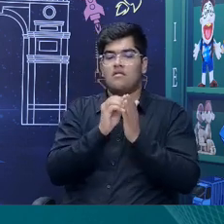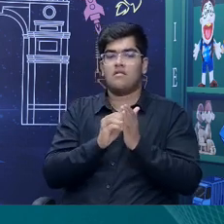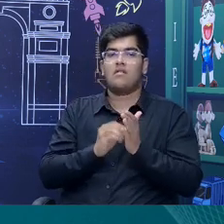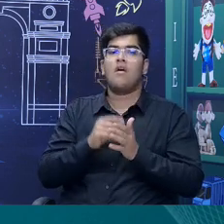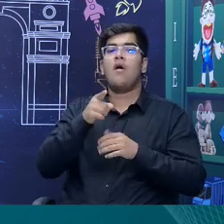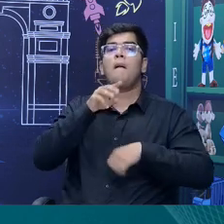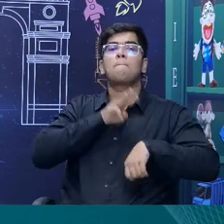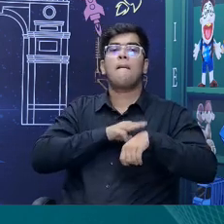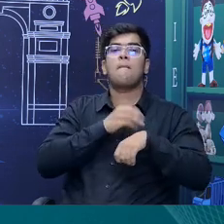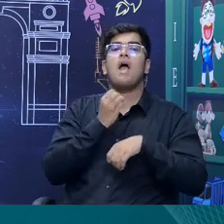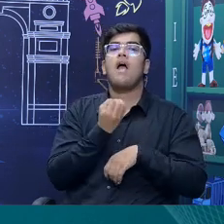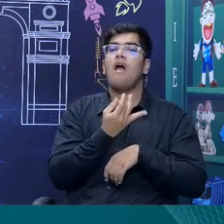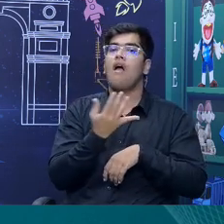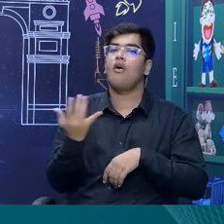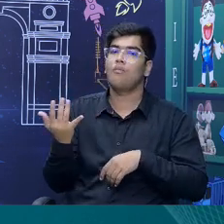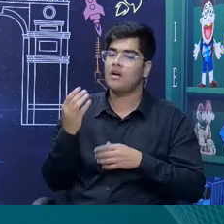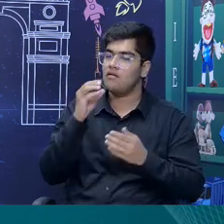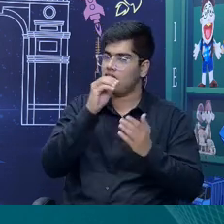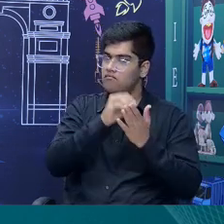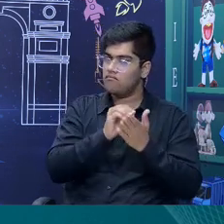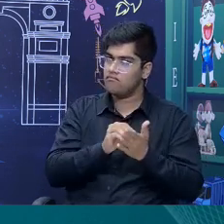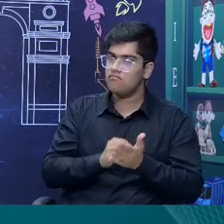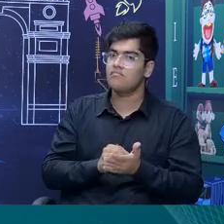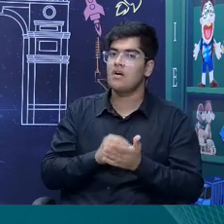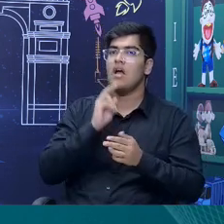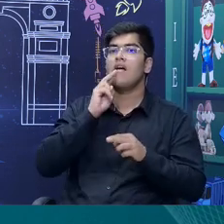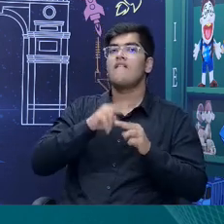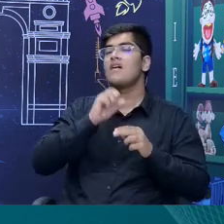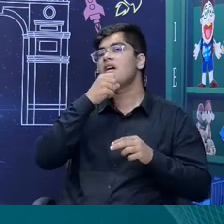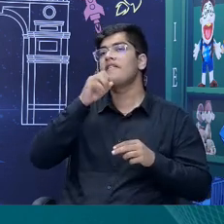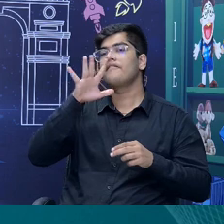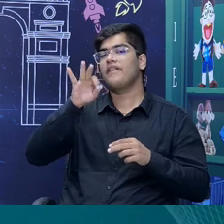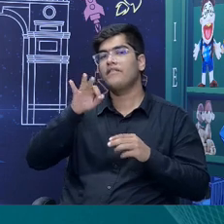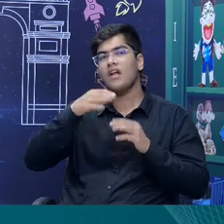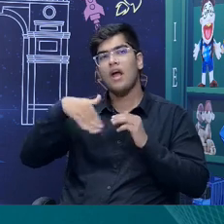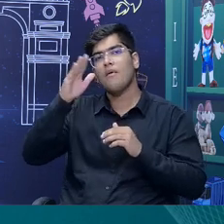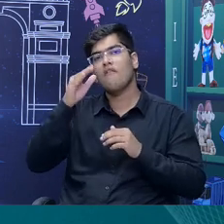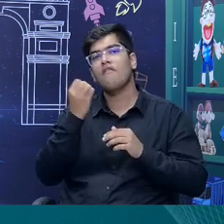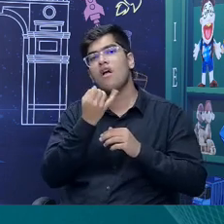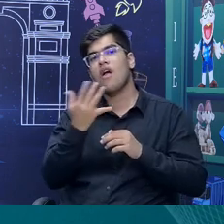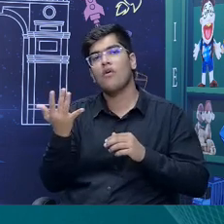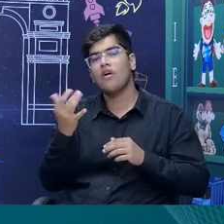कितने मेंबर्स हैं टोटल 50 अब आप कितनी है